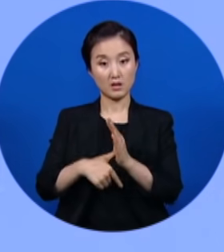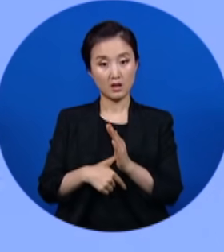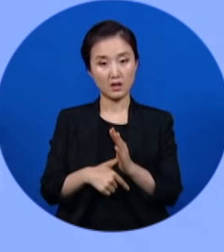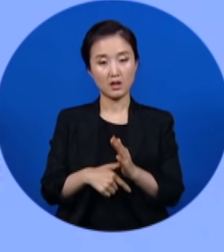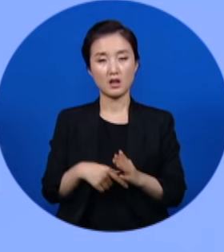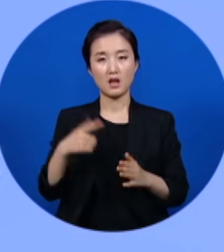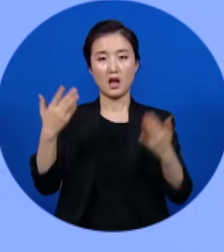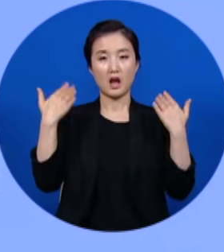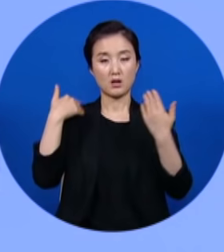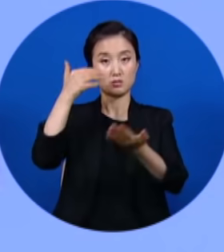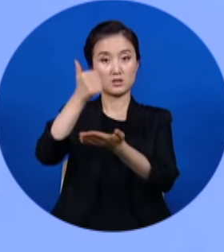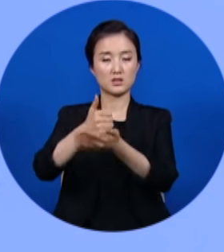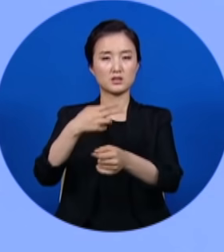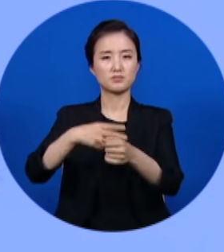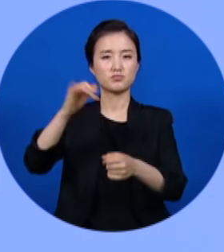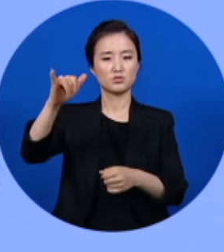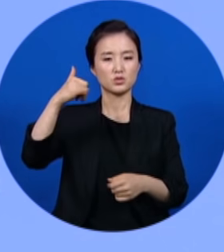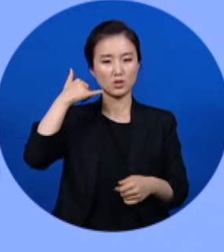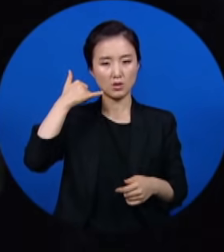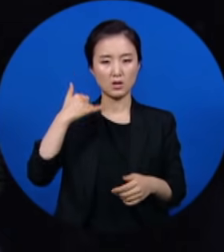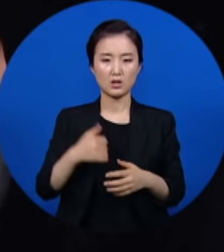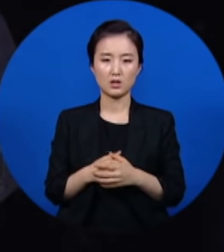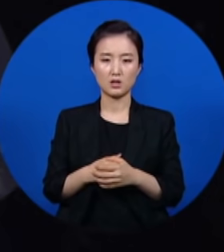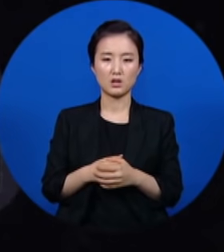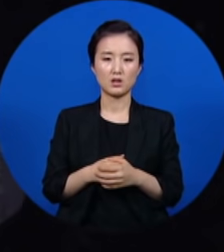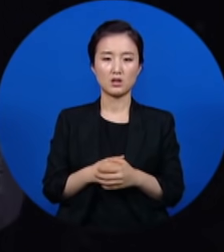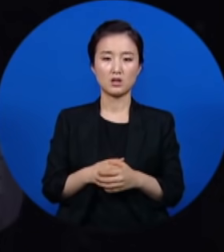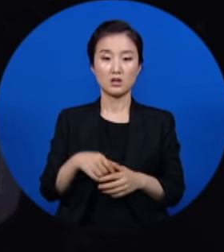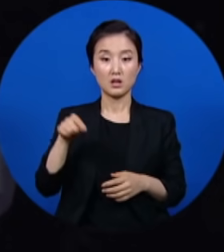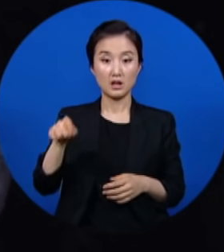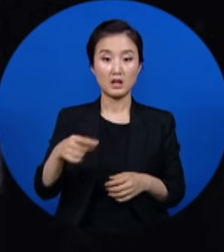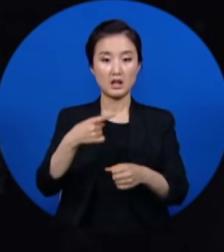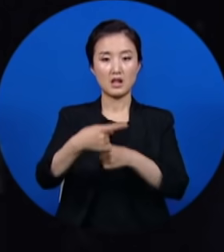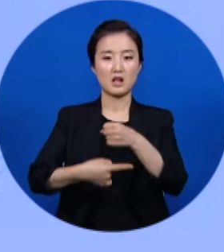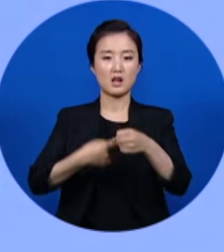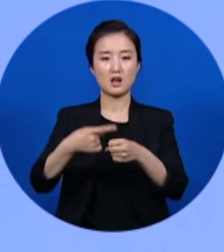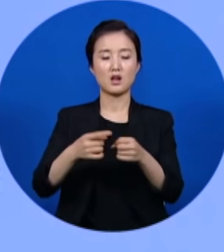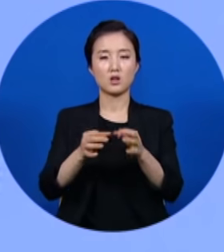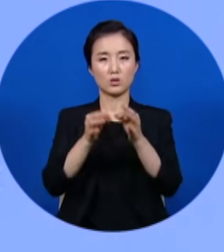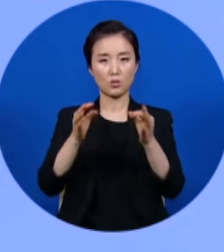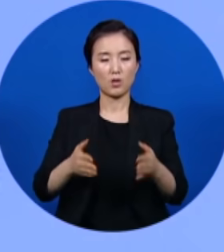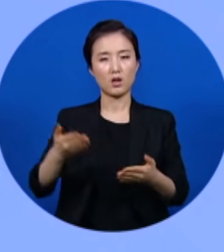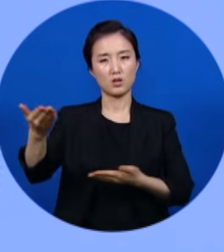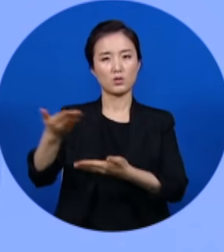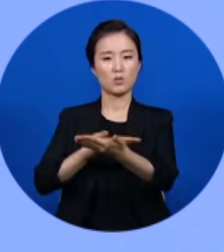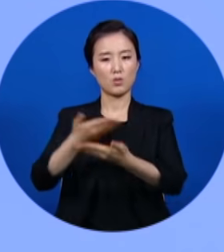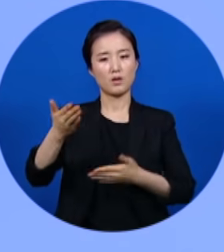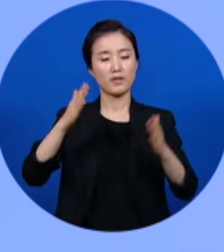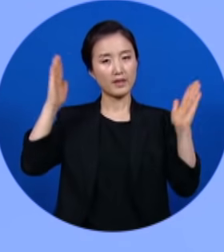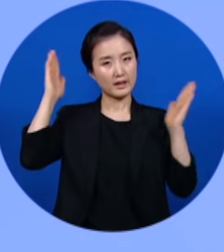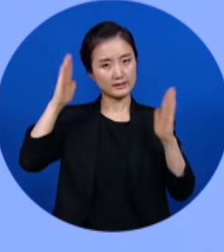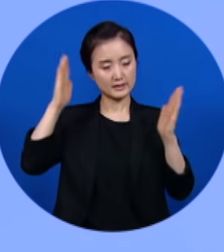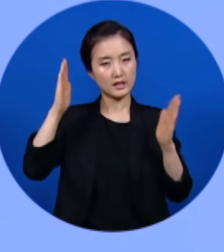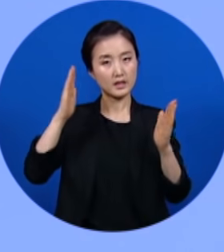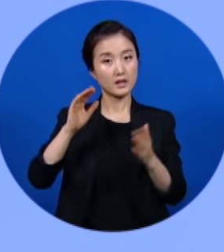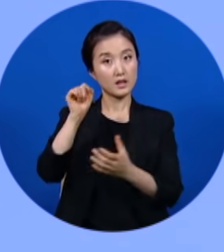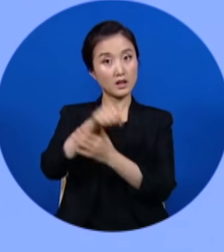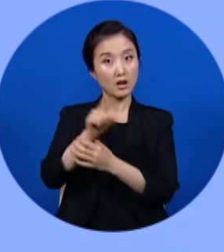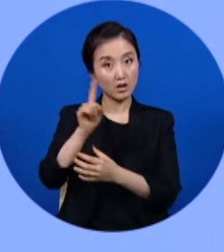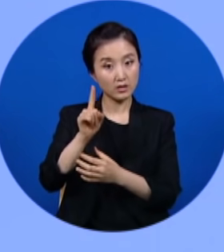선생님 한테 전화가 왔더라 해요 잘 받는지 얘를 일 년 동안 교환학생으로 다 돌아 자금 줄테니까 놓아